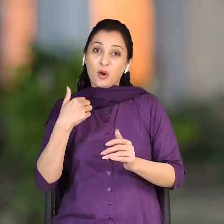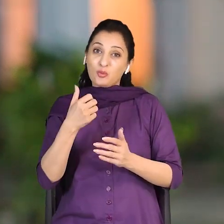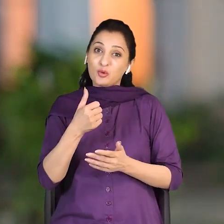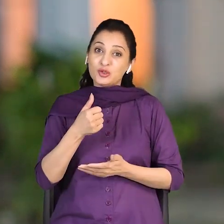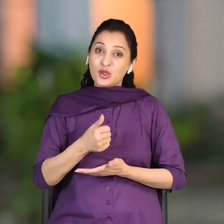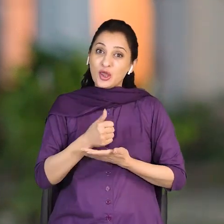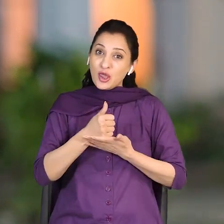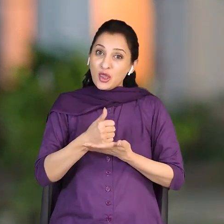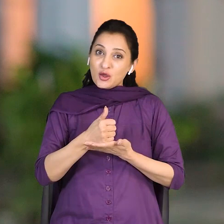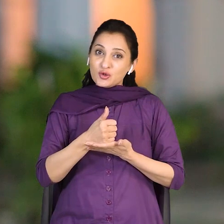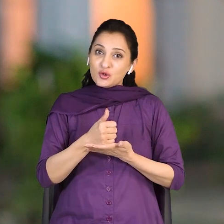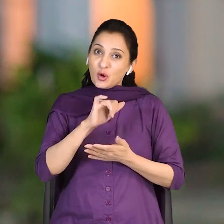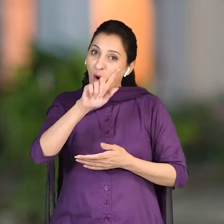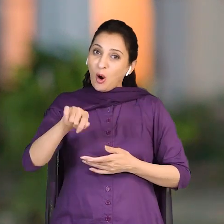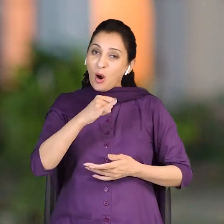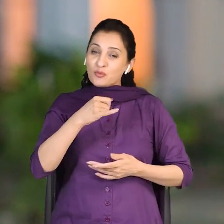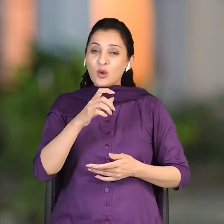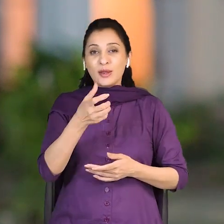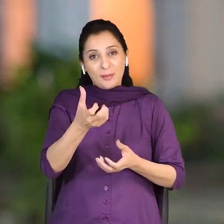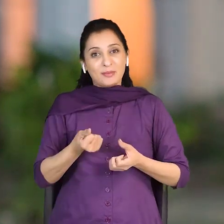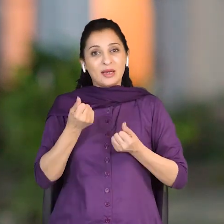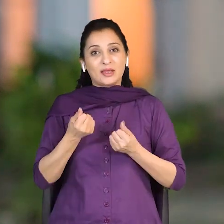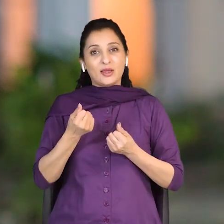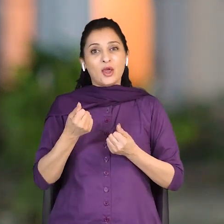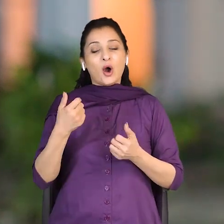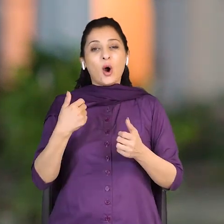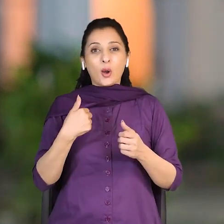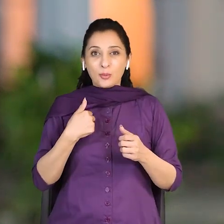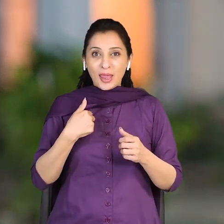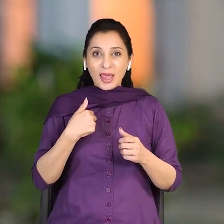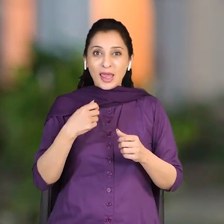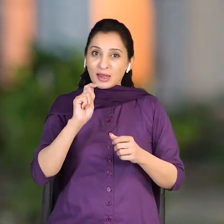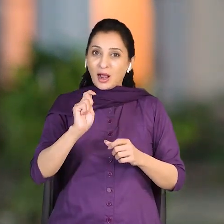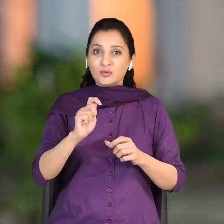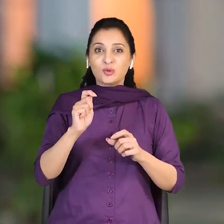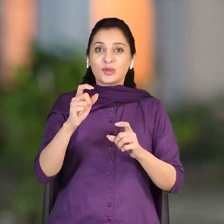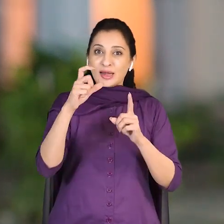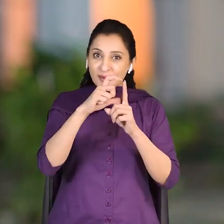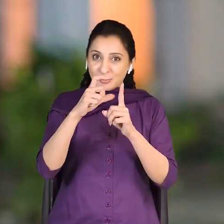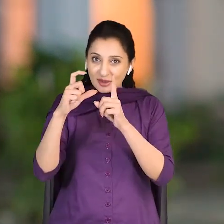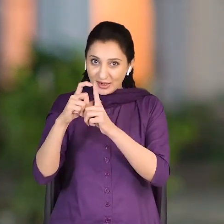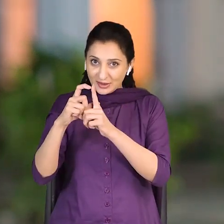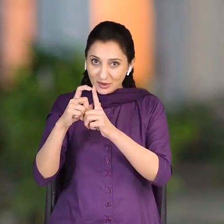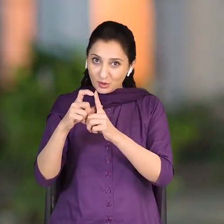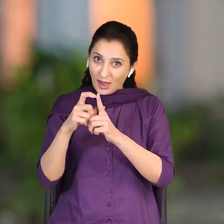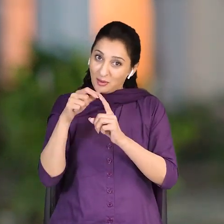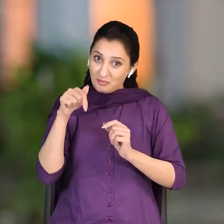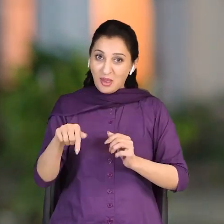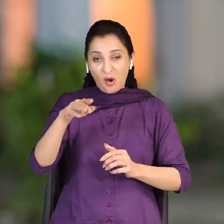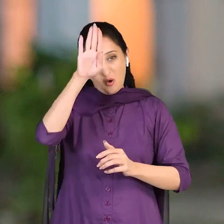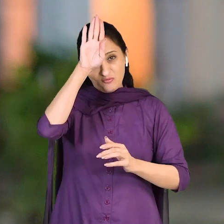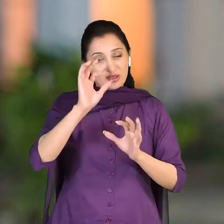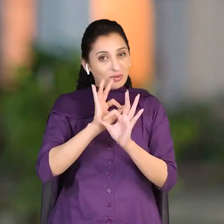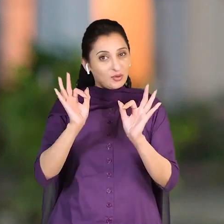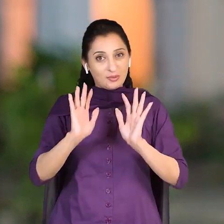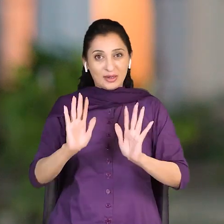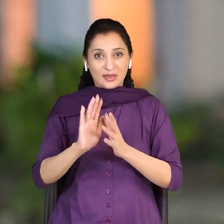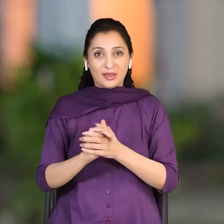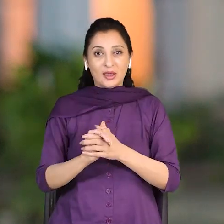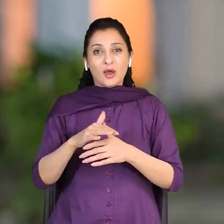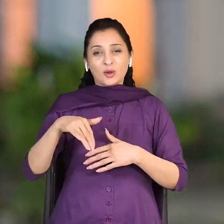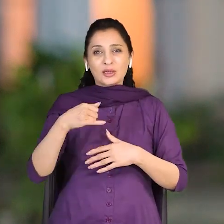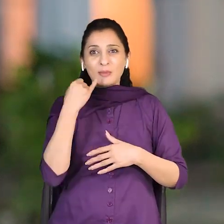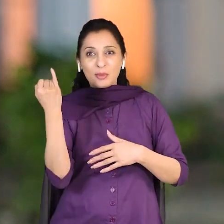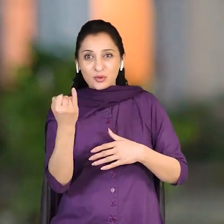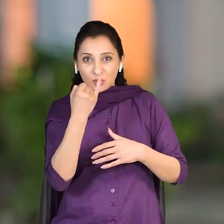और अल्हम्दुलिल्लाह ऑन मेरिट यहाँ पे सिलेक्शन भी हो गई। सो एज़ अ डेप्यूटी डायरेक्टर फॉर क्राफ्ट्स एंड कल्चर।